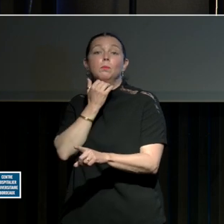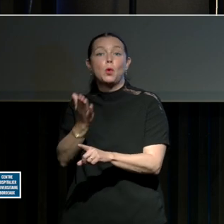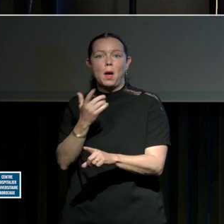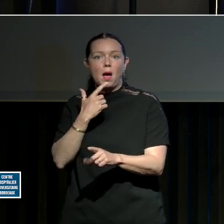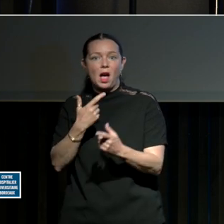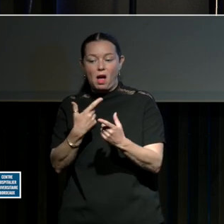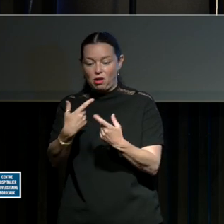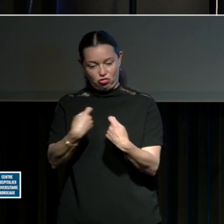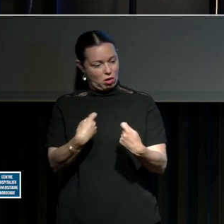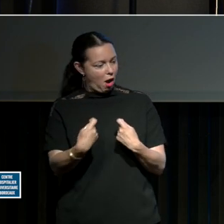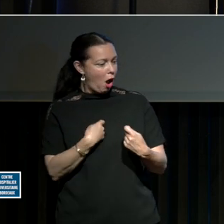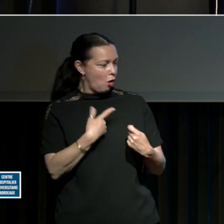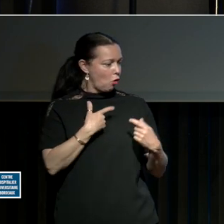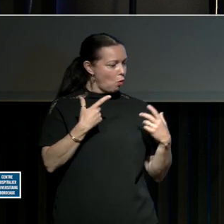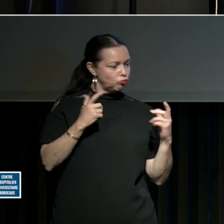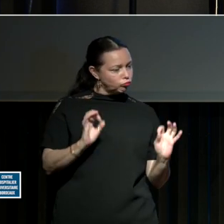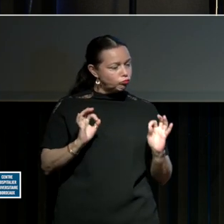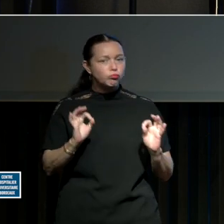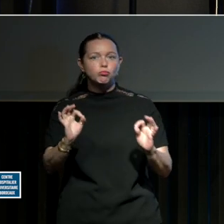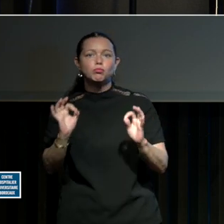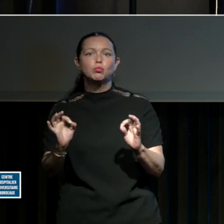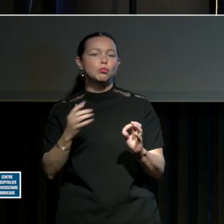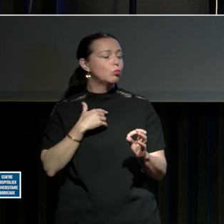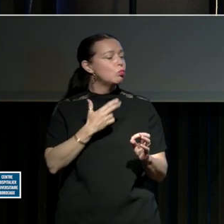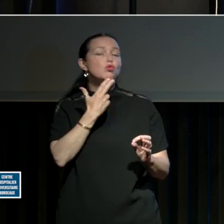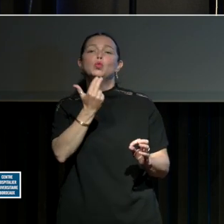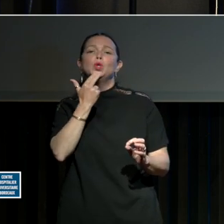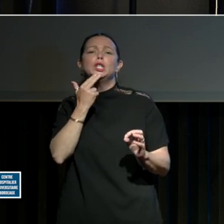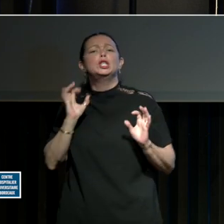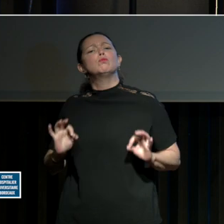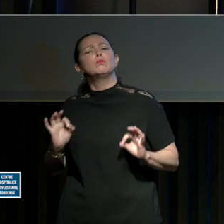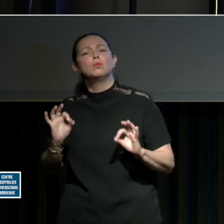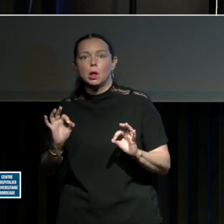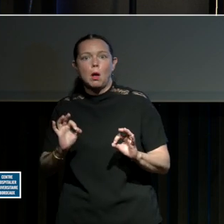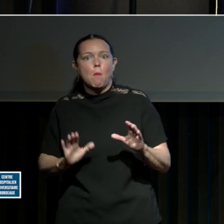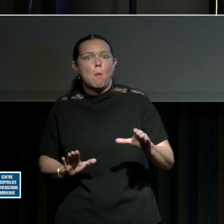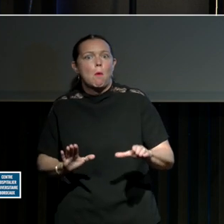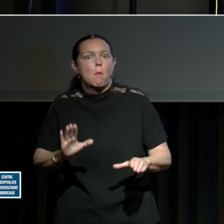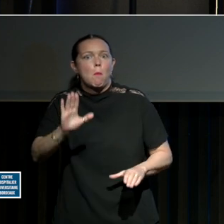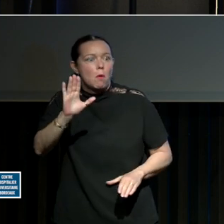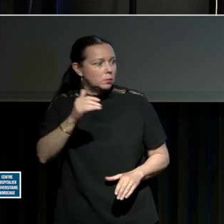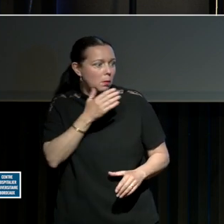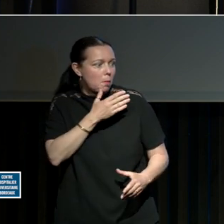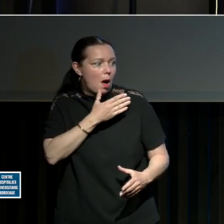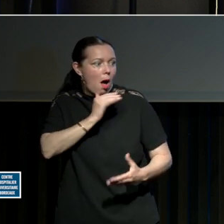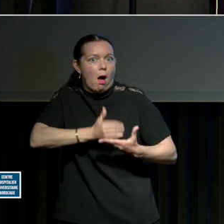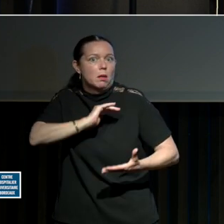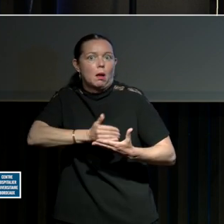réguler, moduler son comportement d'usage, voire réduire ou arrêter